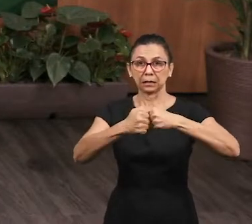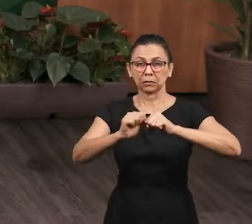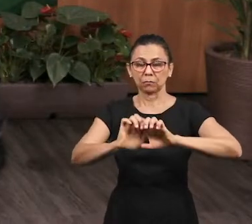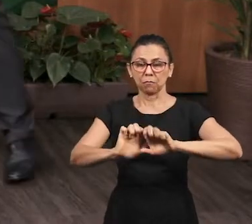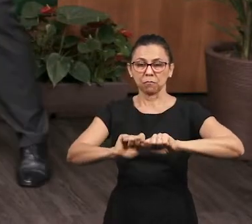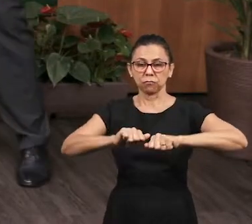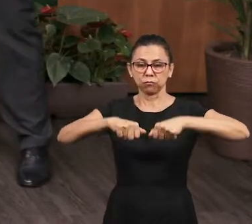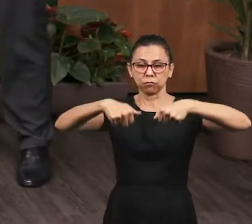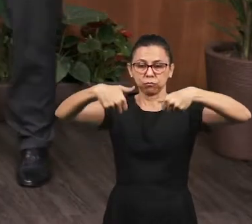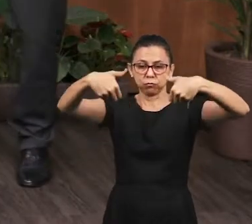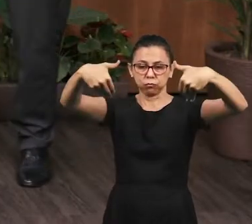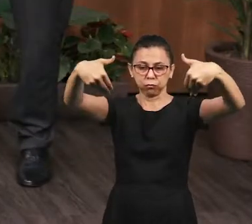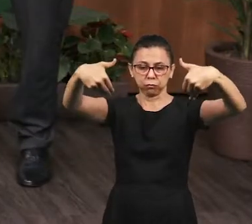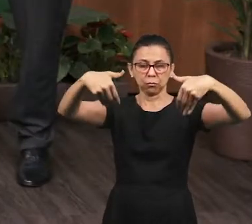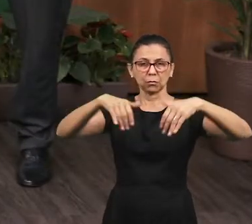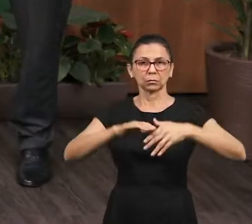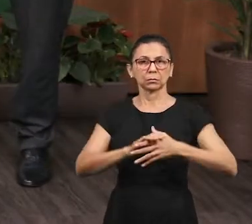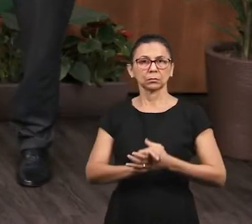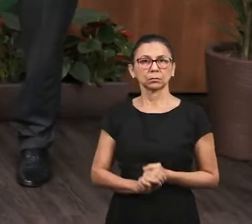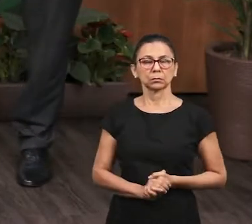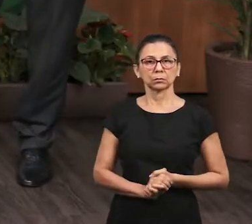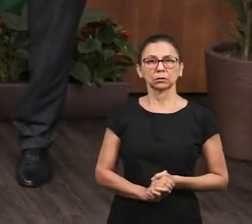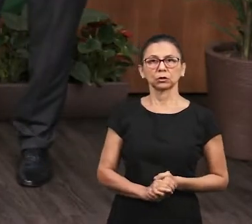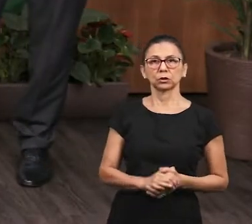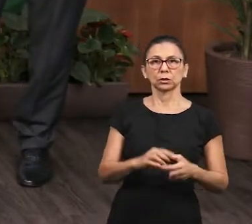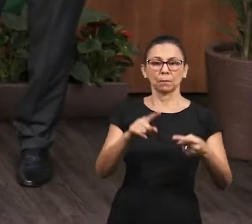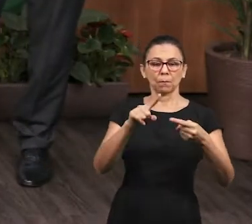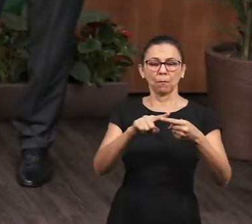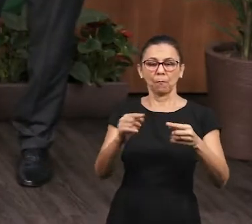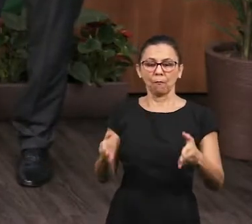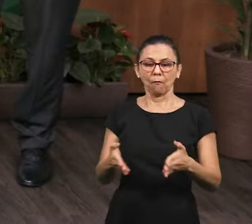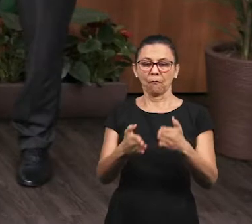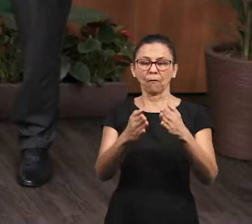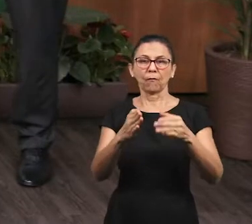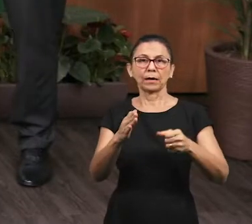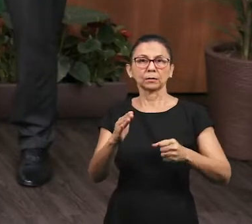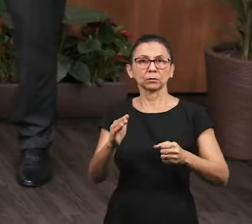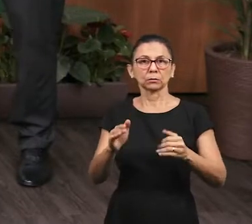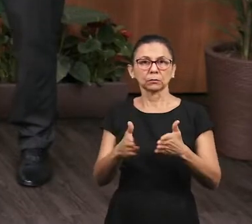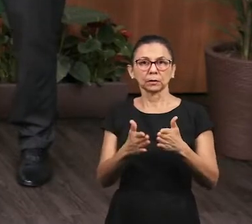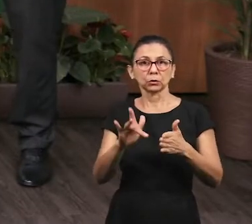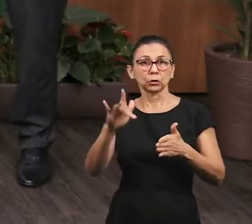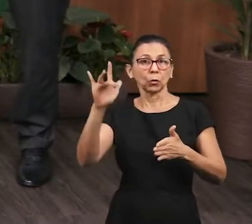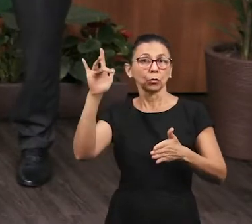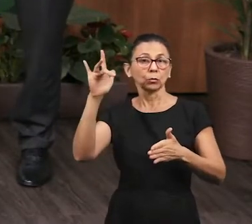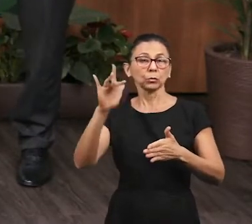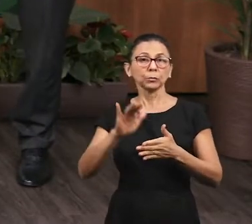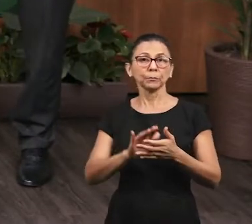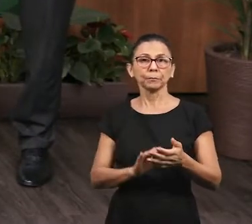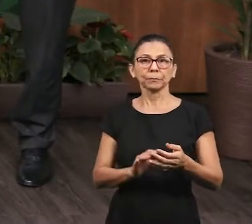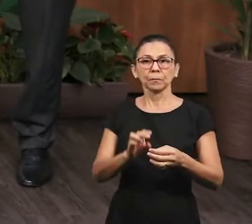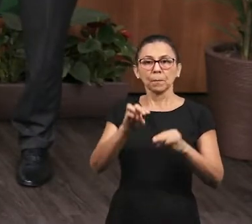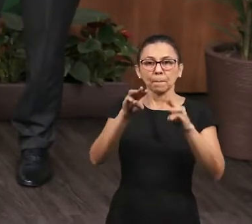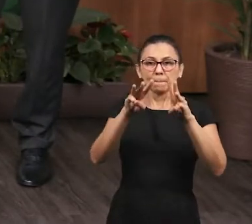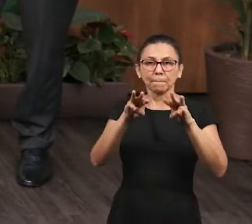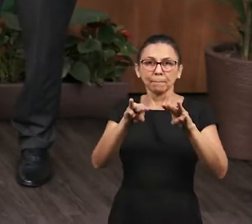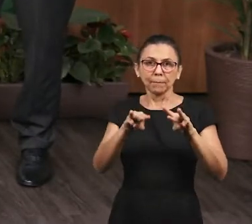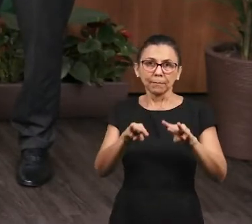Завета. Это был как ящик открытый. В нем находился золотой сосуд с